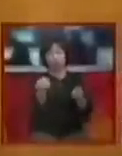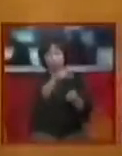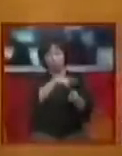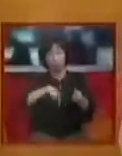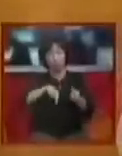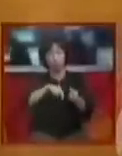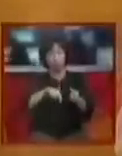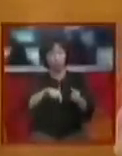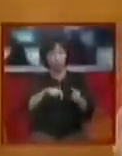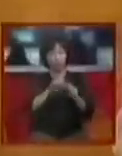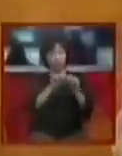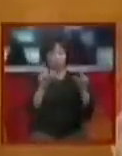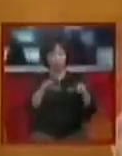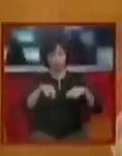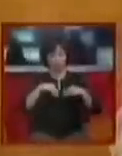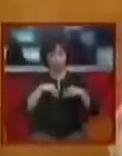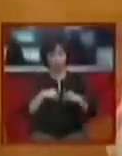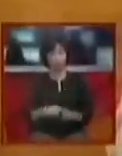katanggap-tanggap sa lahat.